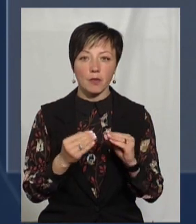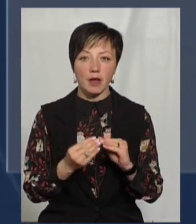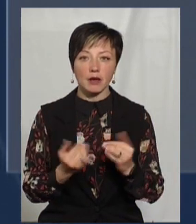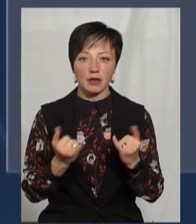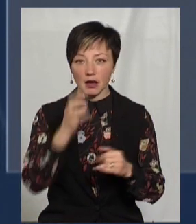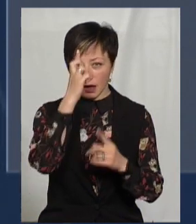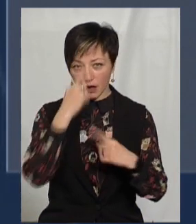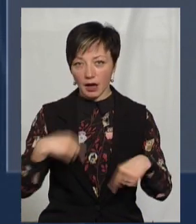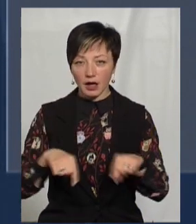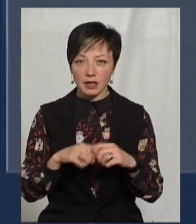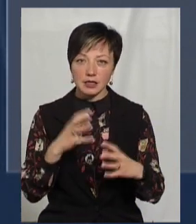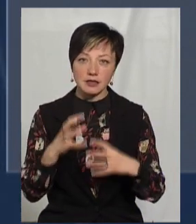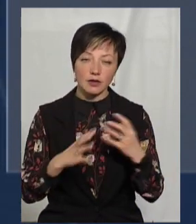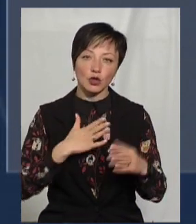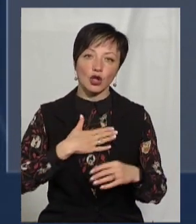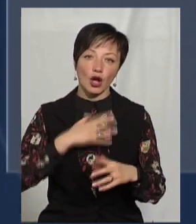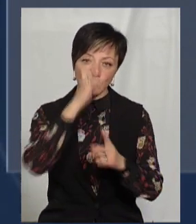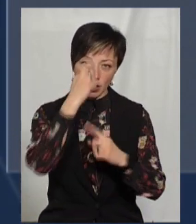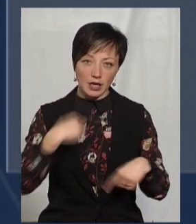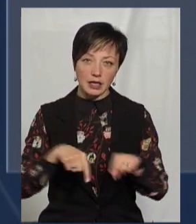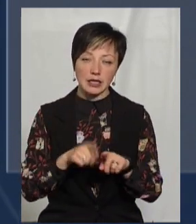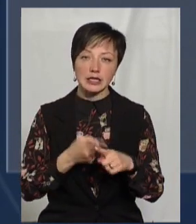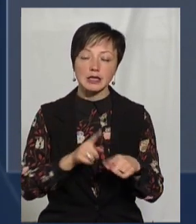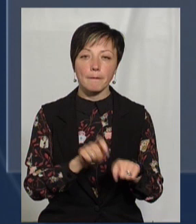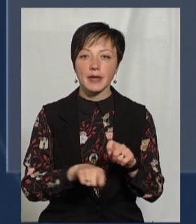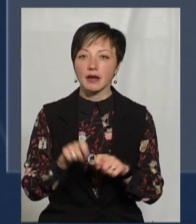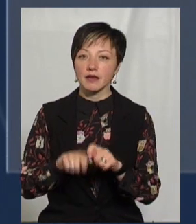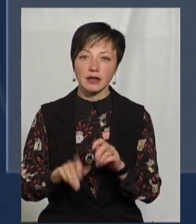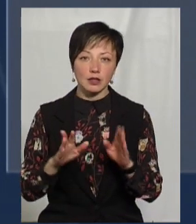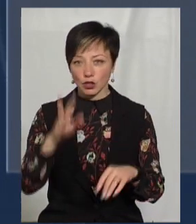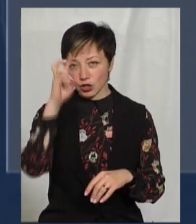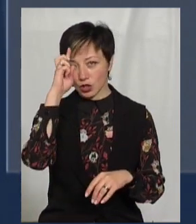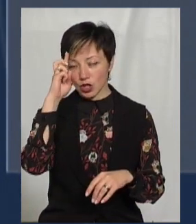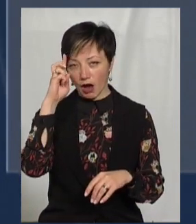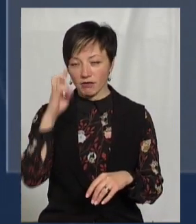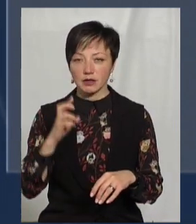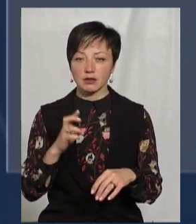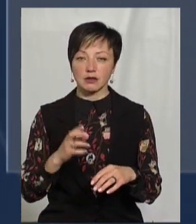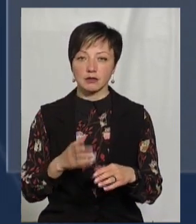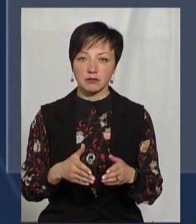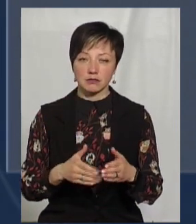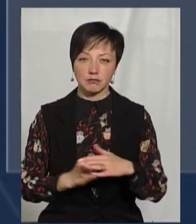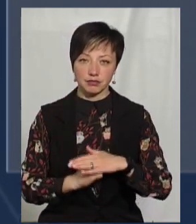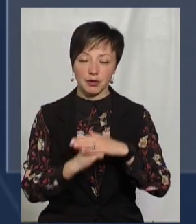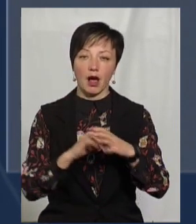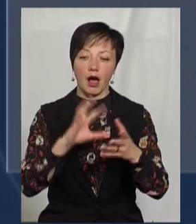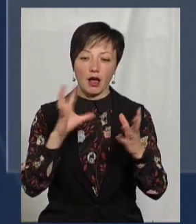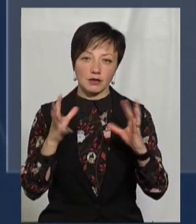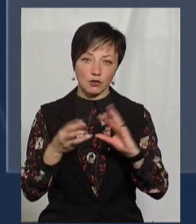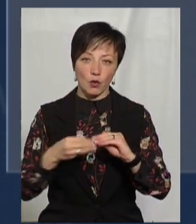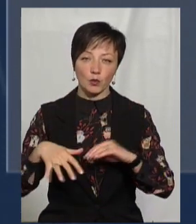країн світу, для нашої країни. Це перевірка не тільки державних інституцій, але й всього